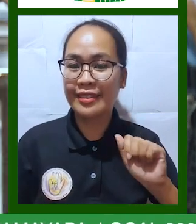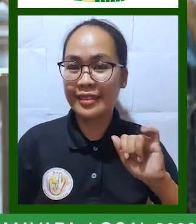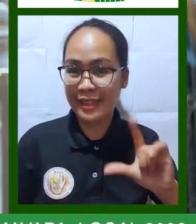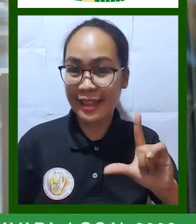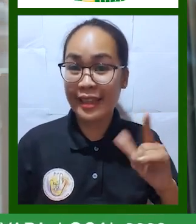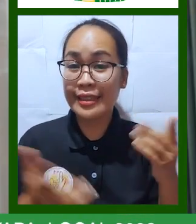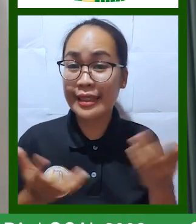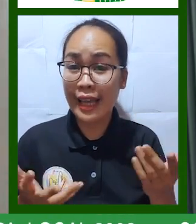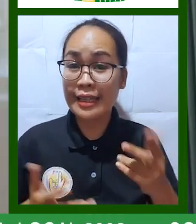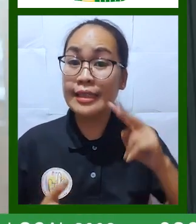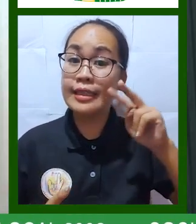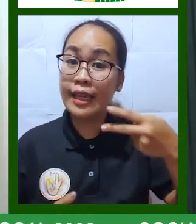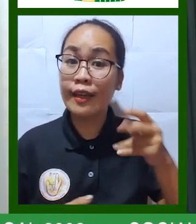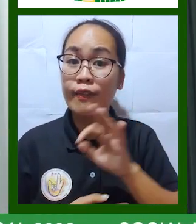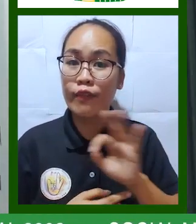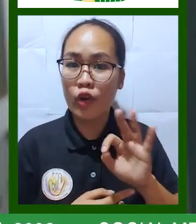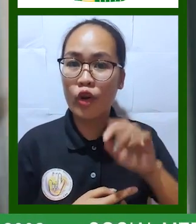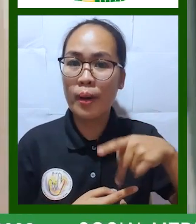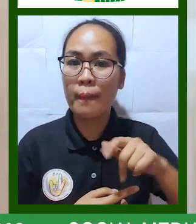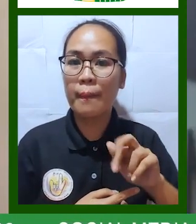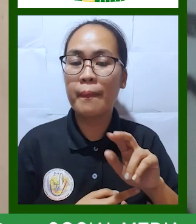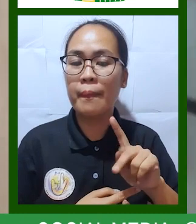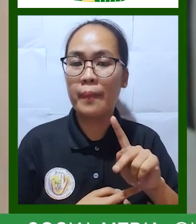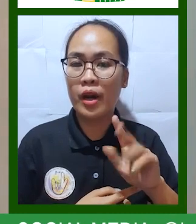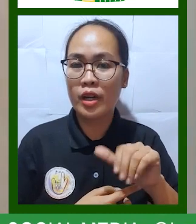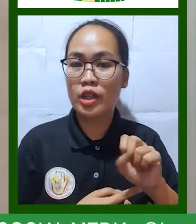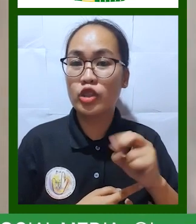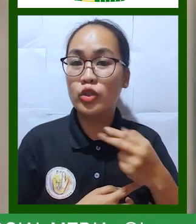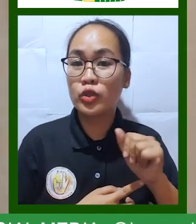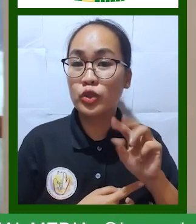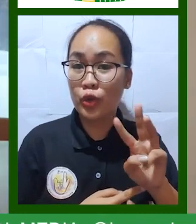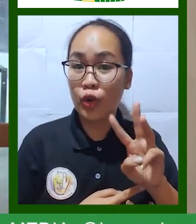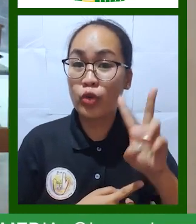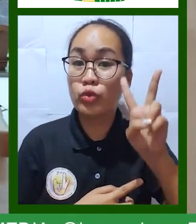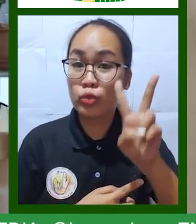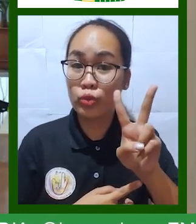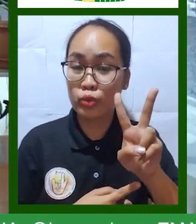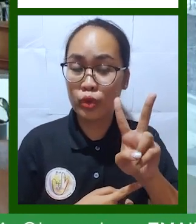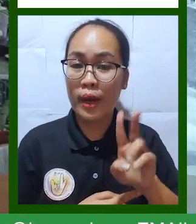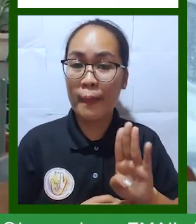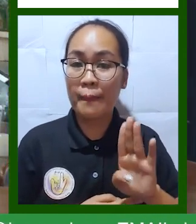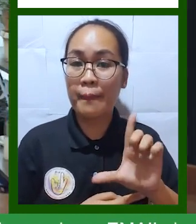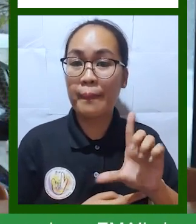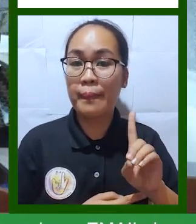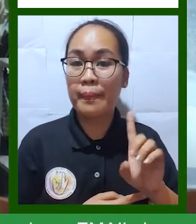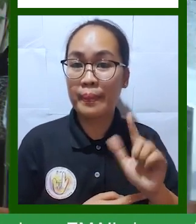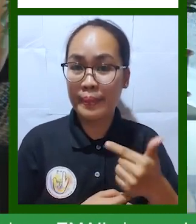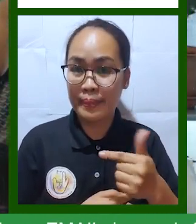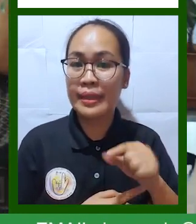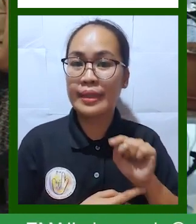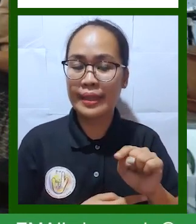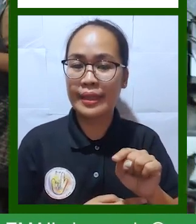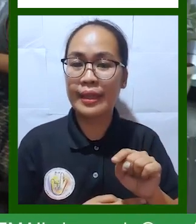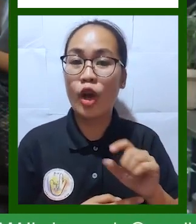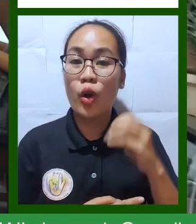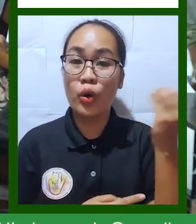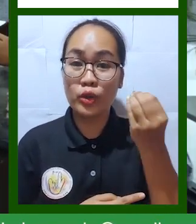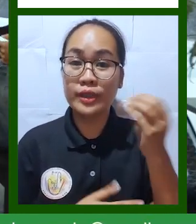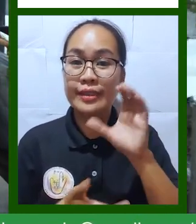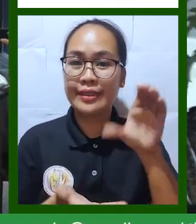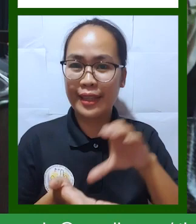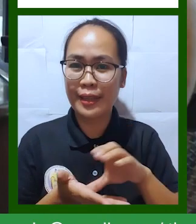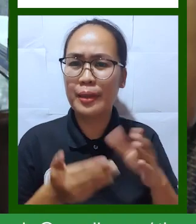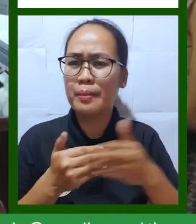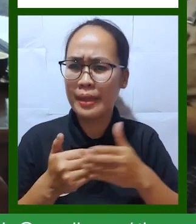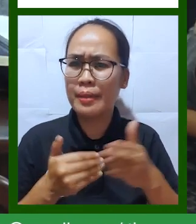floor ng Park Chateau Building dito po sa Ortigas Center, Barangay San Antonio, Pasig City. So, malapit po ito sa Union Bank at